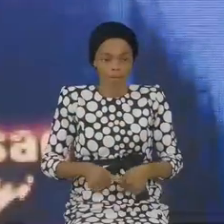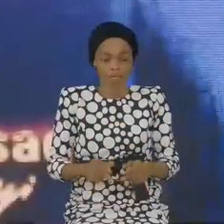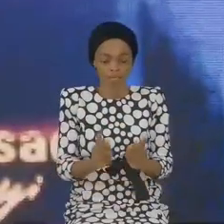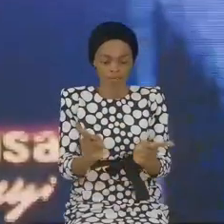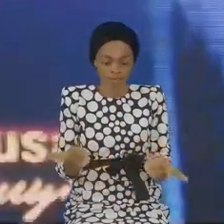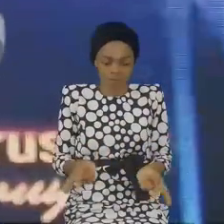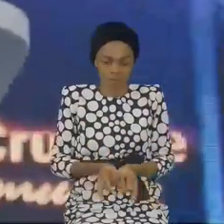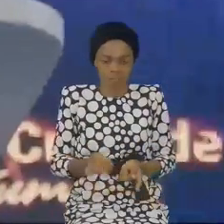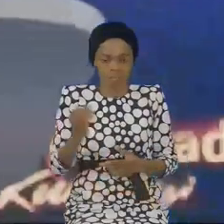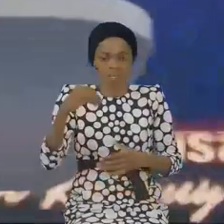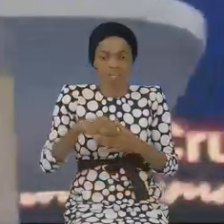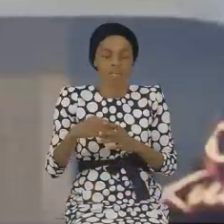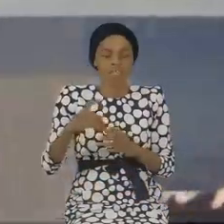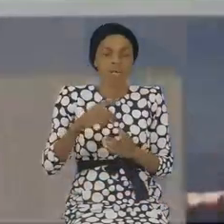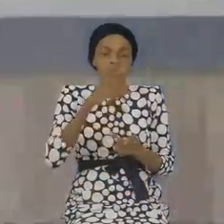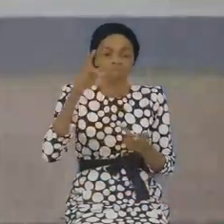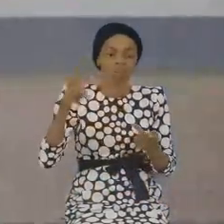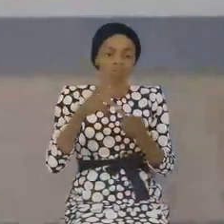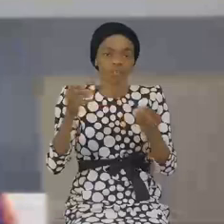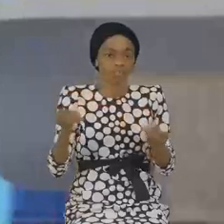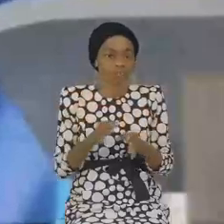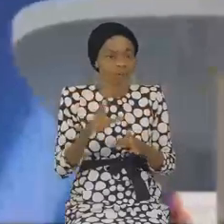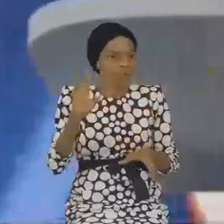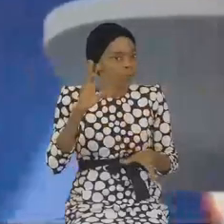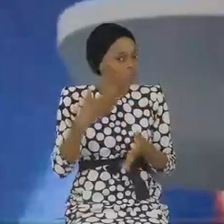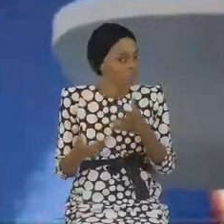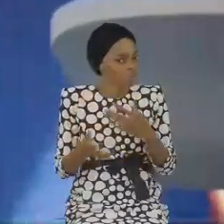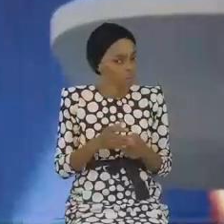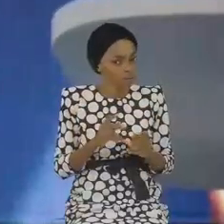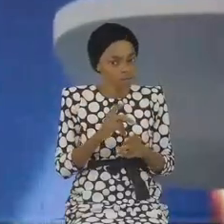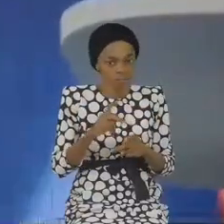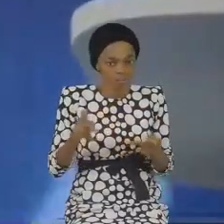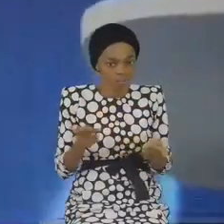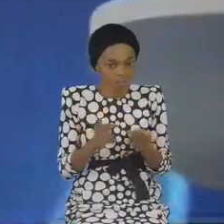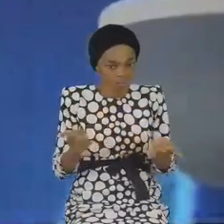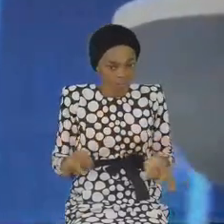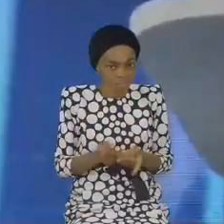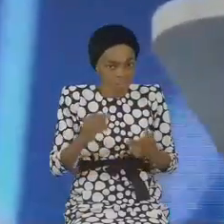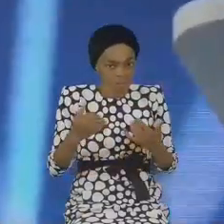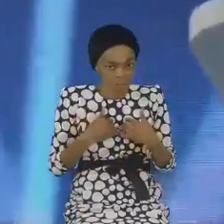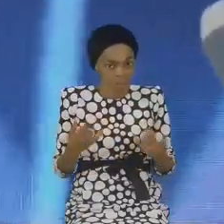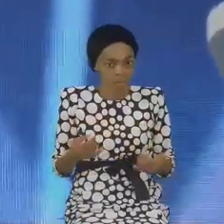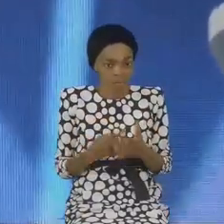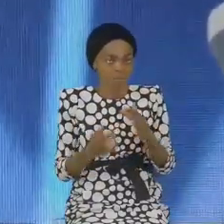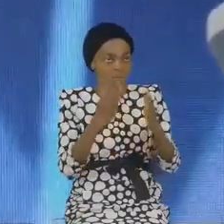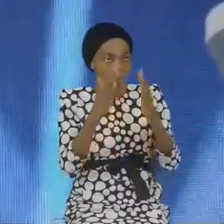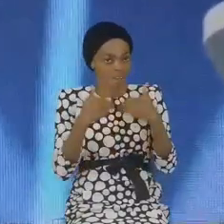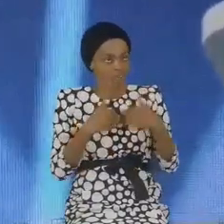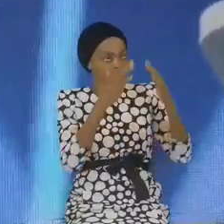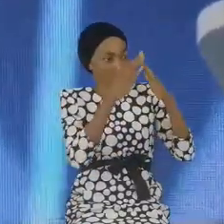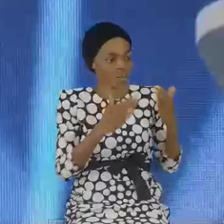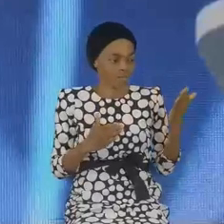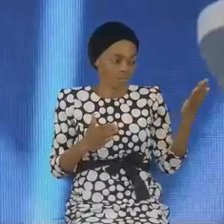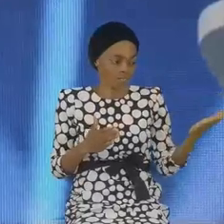Quelle que soit la part que nous avons ici sur la terre, c'est comme dans le désert. On a un abri là-bas, on